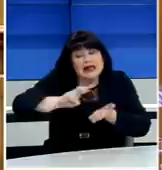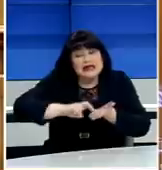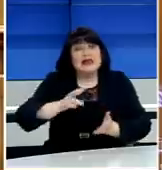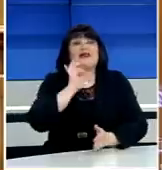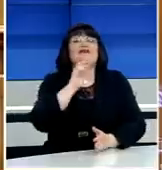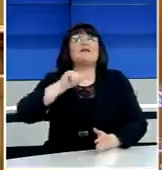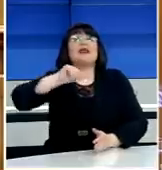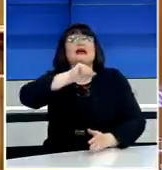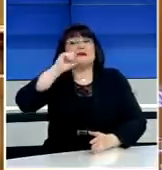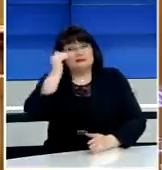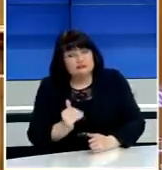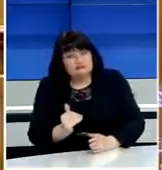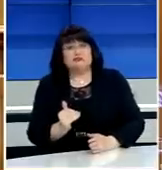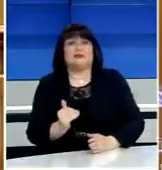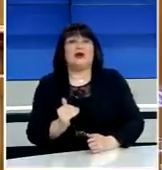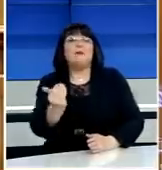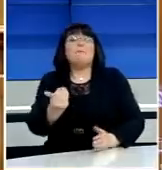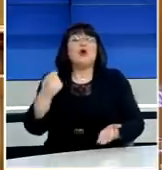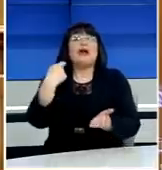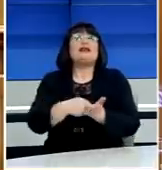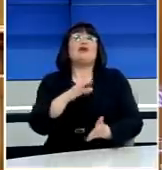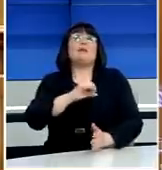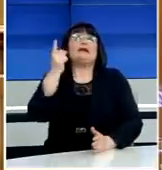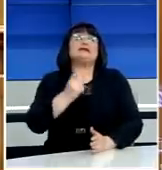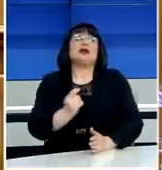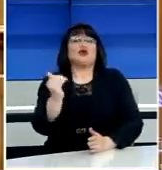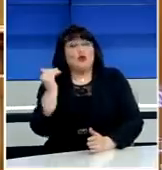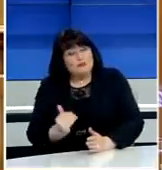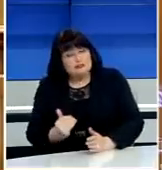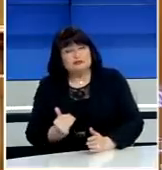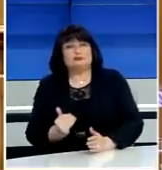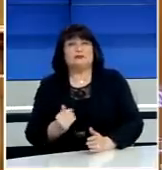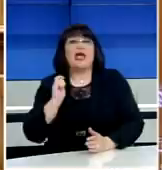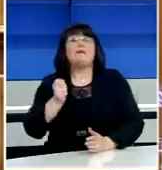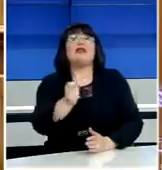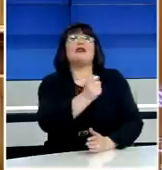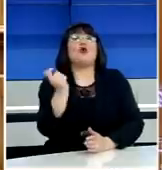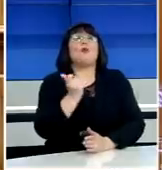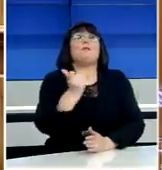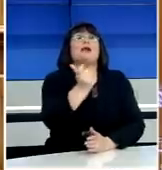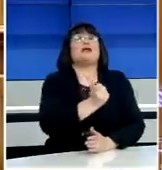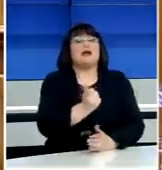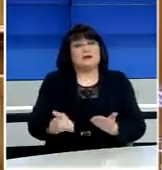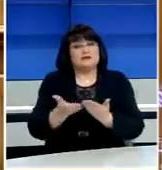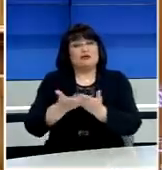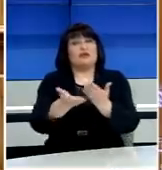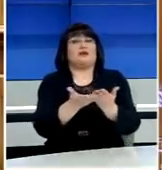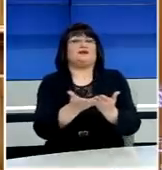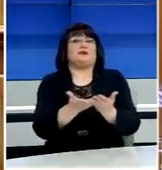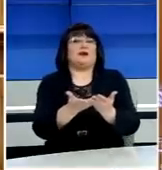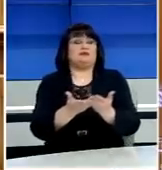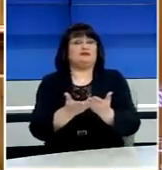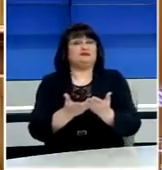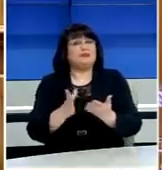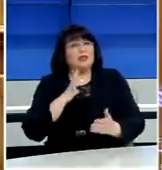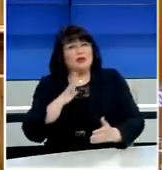ΦΠΑ. Τη μείωση του 50% της προκαταβολής φόρου. Την ενίσχυση επιδομάτων που ενισχύουν την εργοζήτηση.